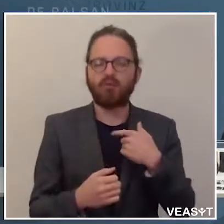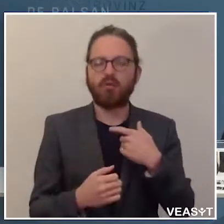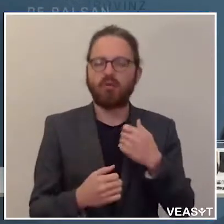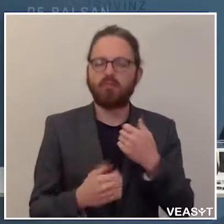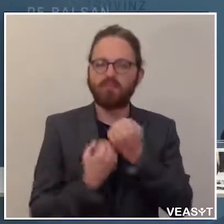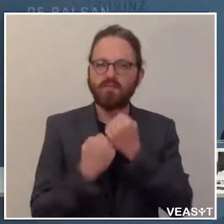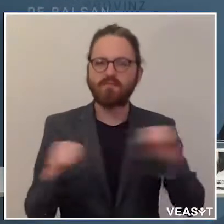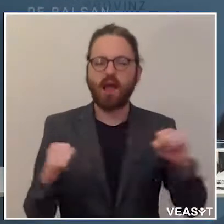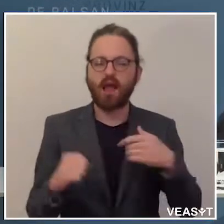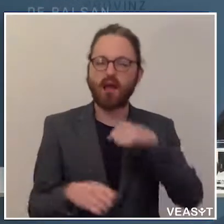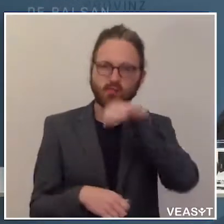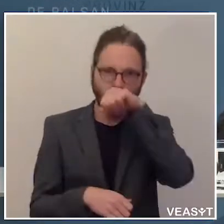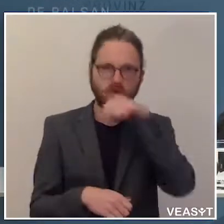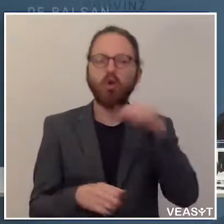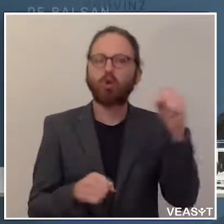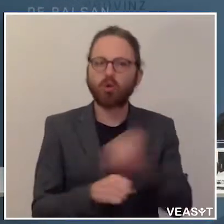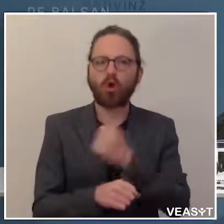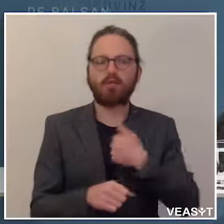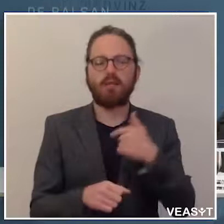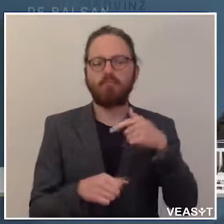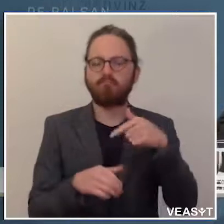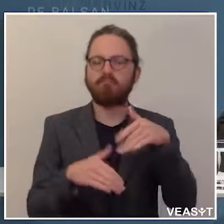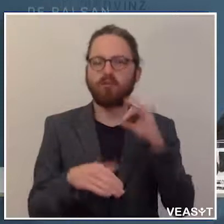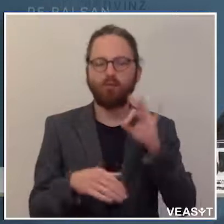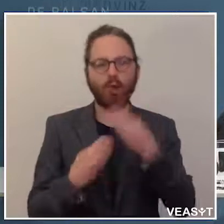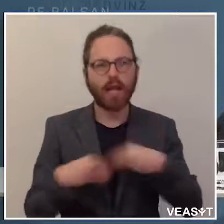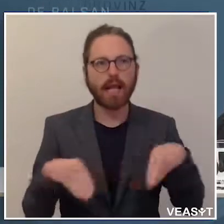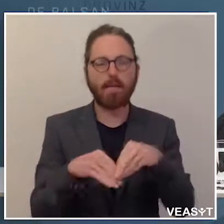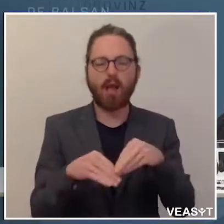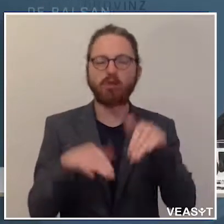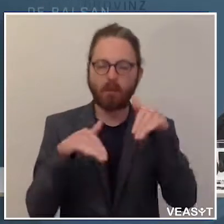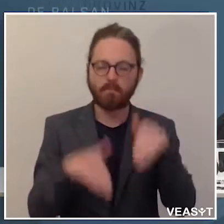via synthes console chance